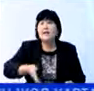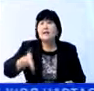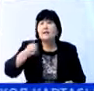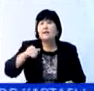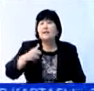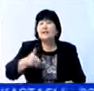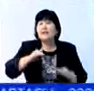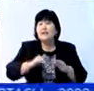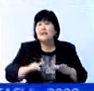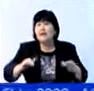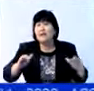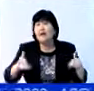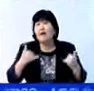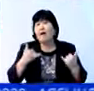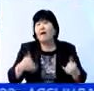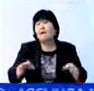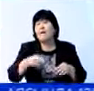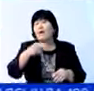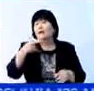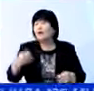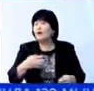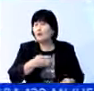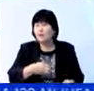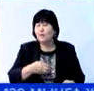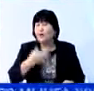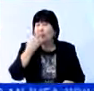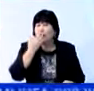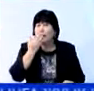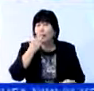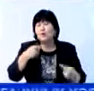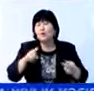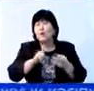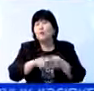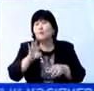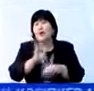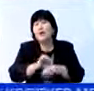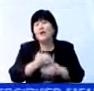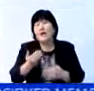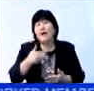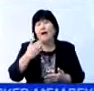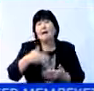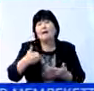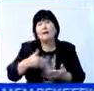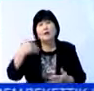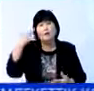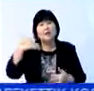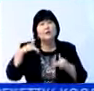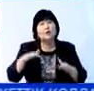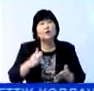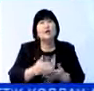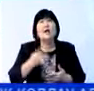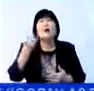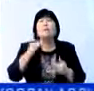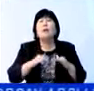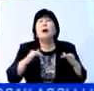Семинар-тренинг кішкентай бүлдіршіндерге арналғанымен тақырыбы өзекті. Тымау мен түрлі жұқпалы аурулардың алдын алу мақсатында ұйымдастырылып отыр.